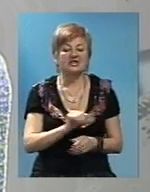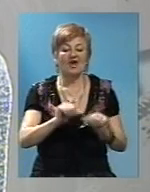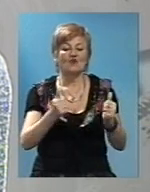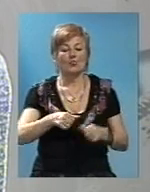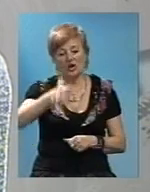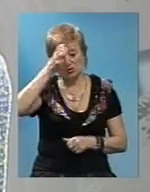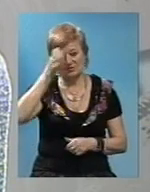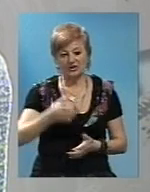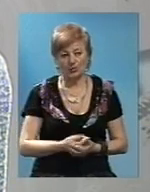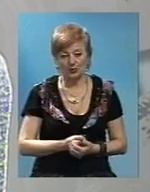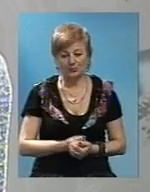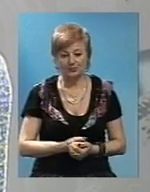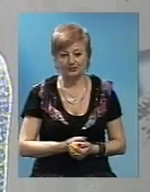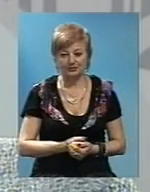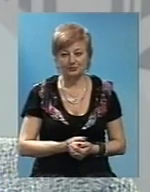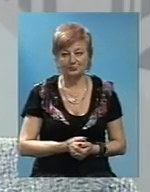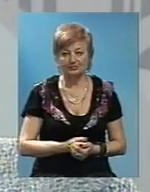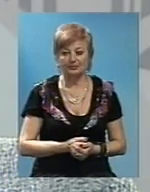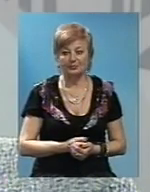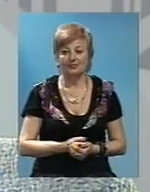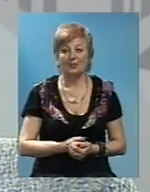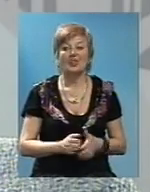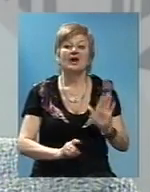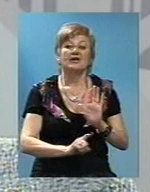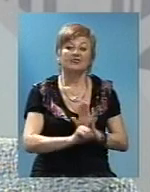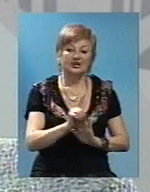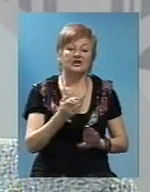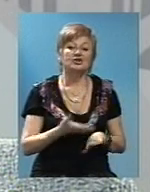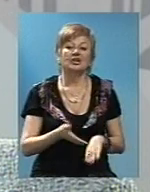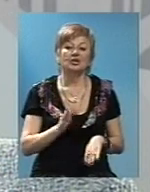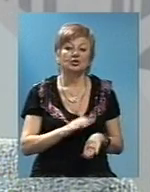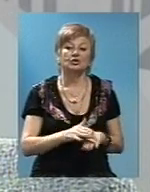які втілював у життя Микола? Спочатку важко, бо